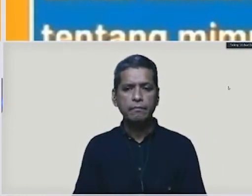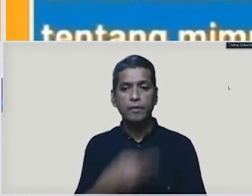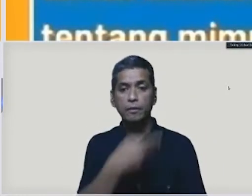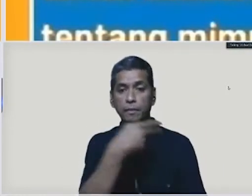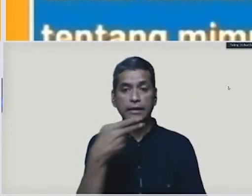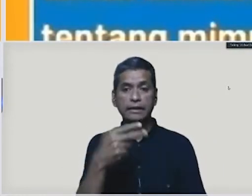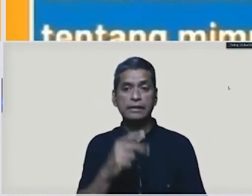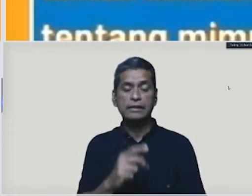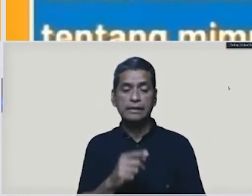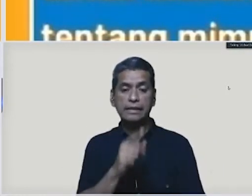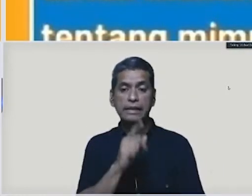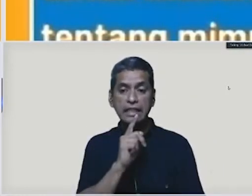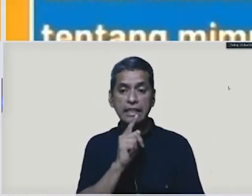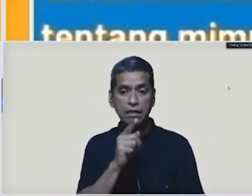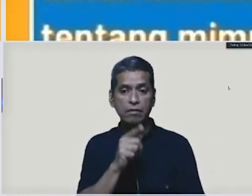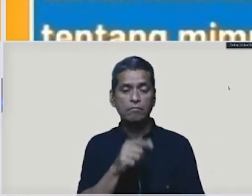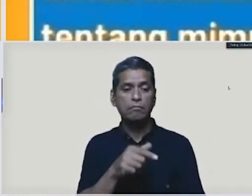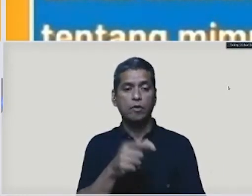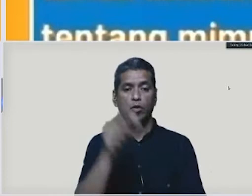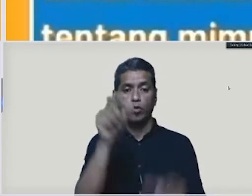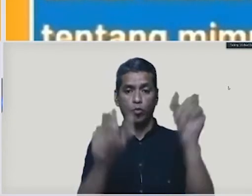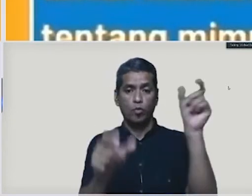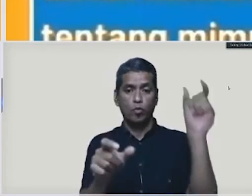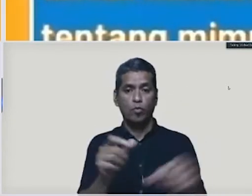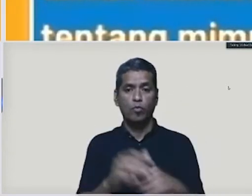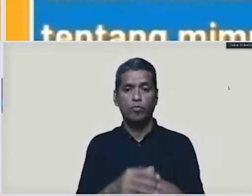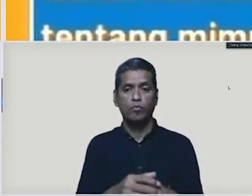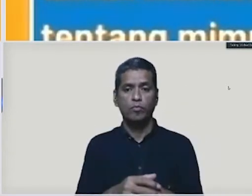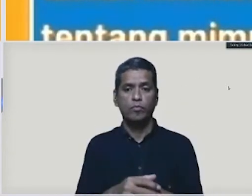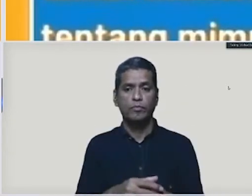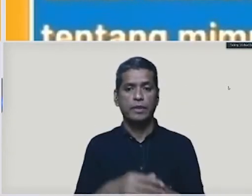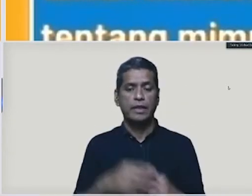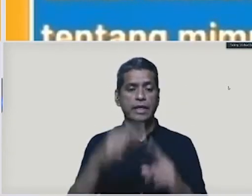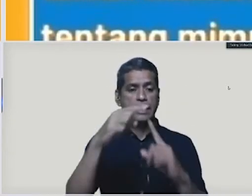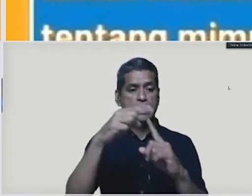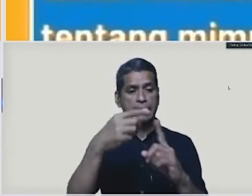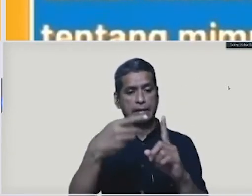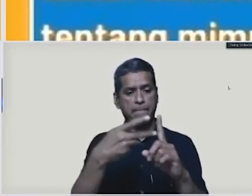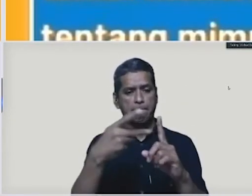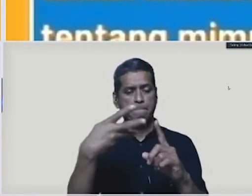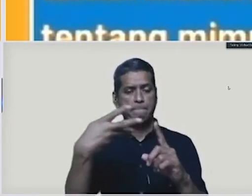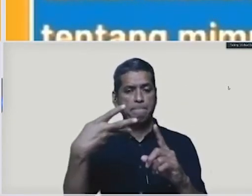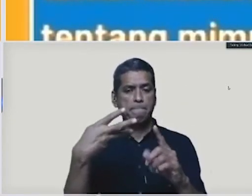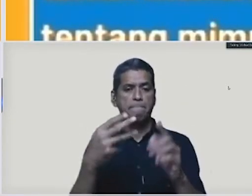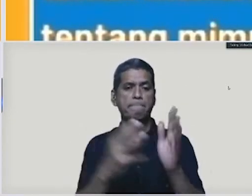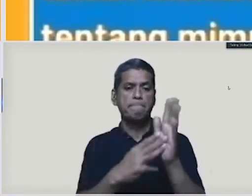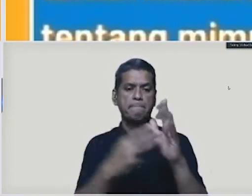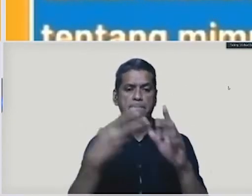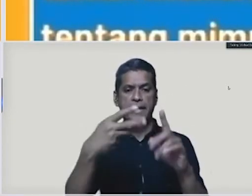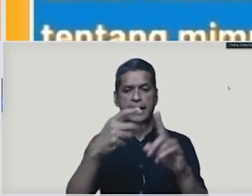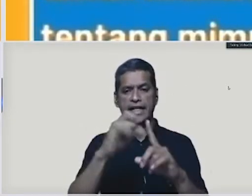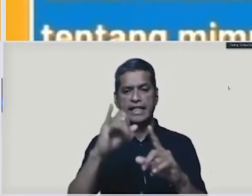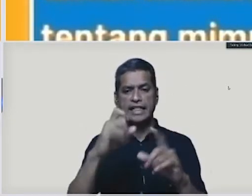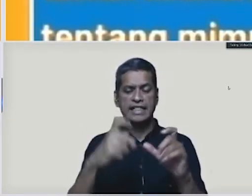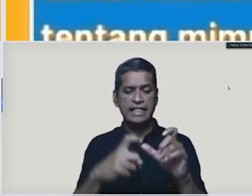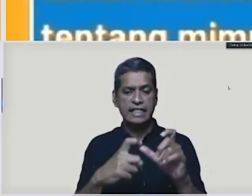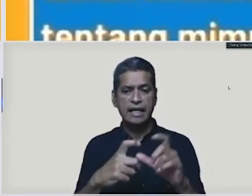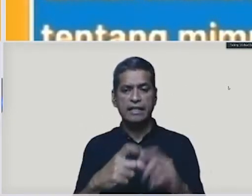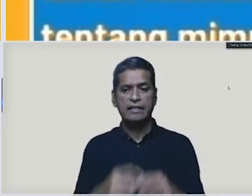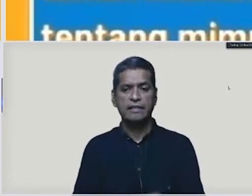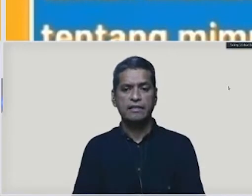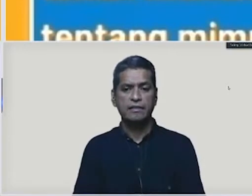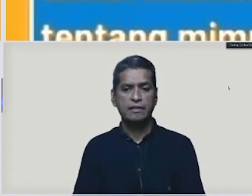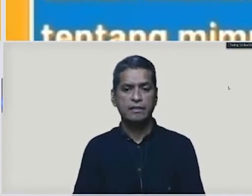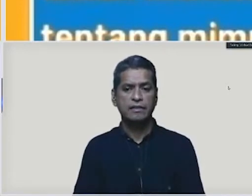tokoh yang dipanggil itu adalah the magicians enchanters atau astrologers the